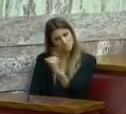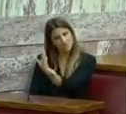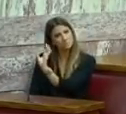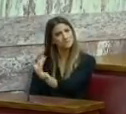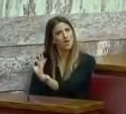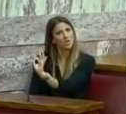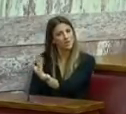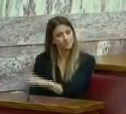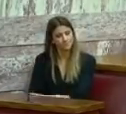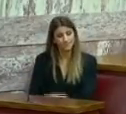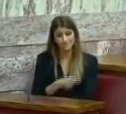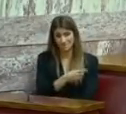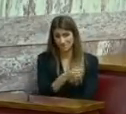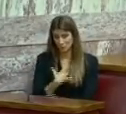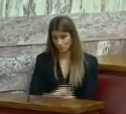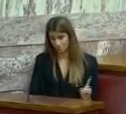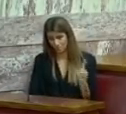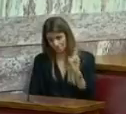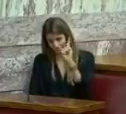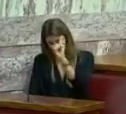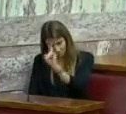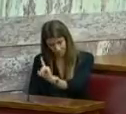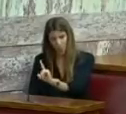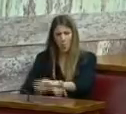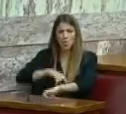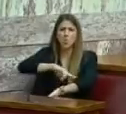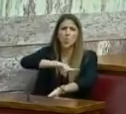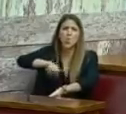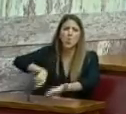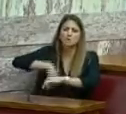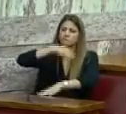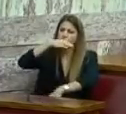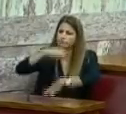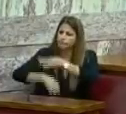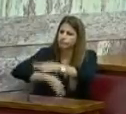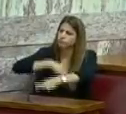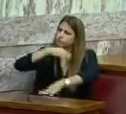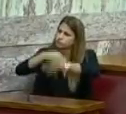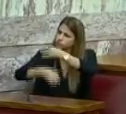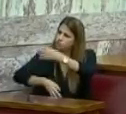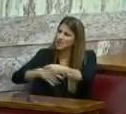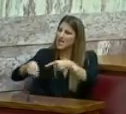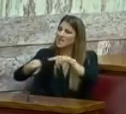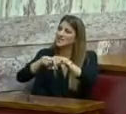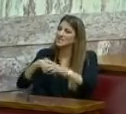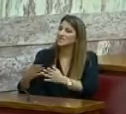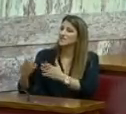συνεισφορά του επί πολλές ώρες ήταν κυρίως επί της αρμοδιότητας.